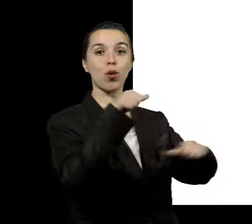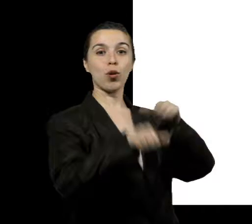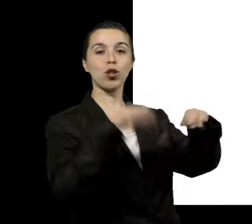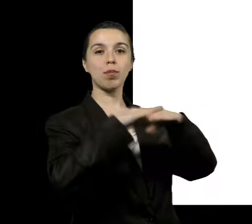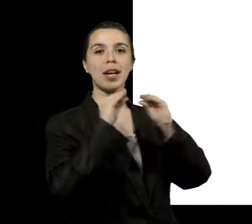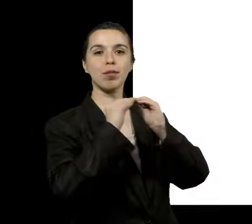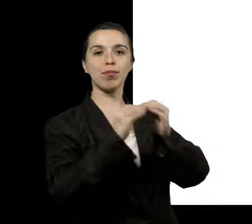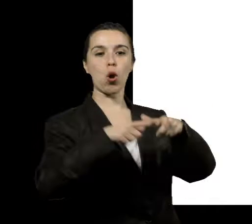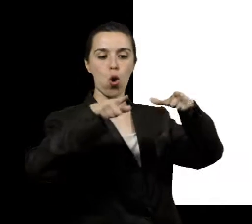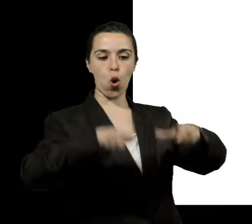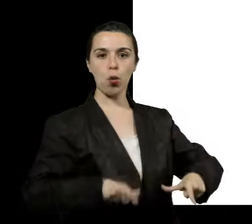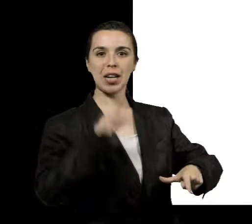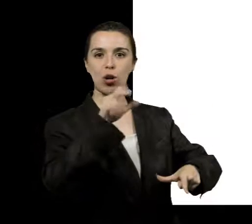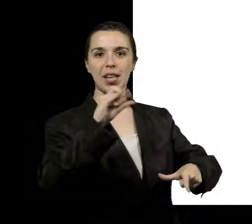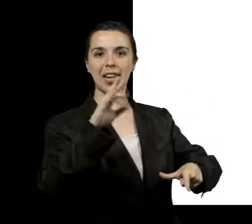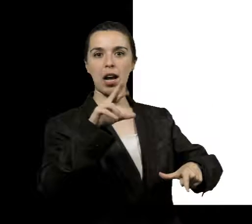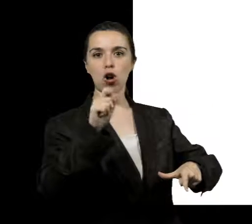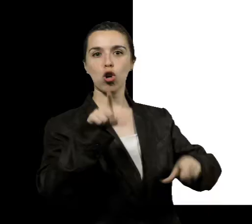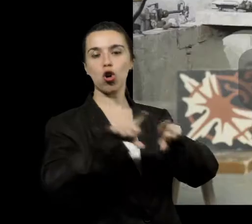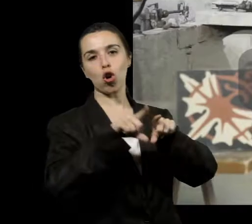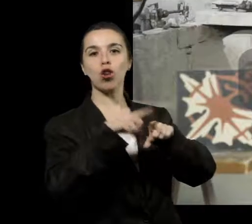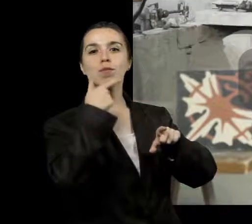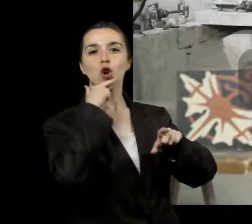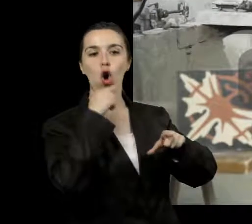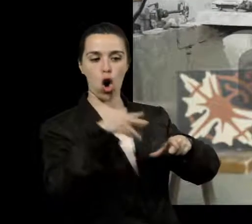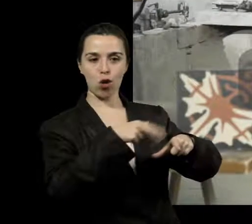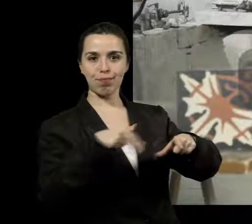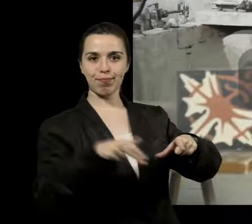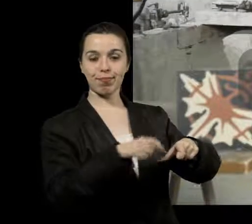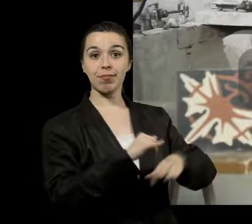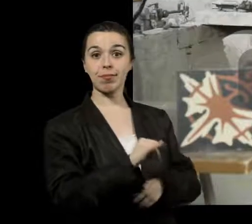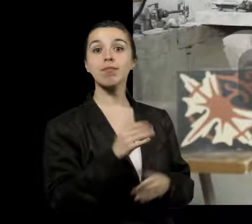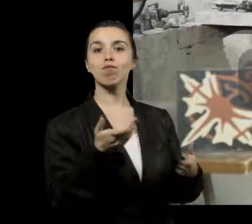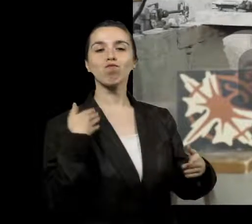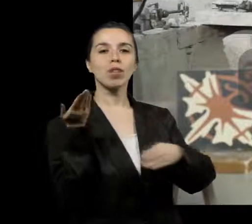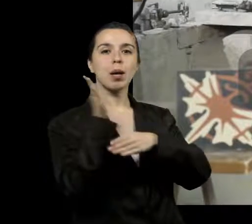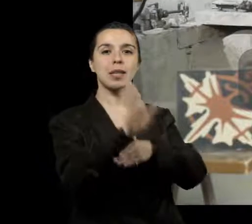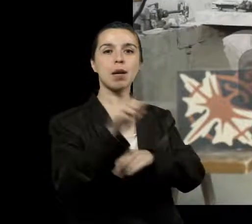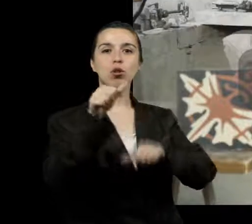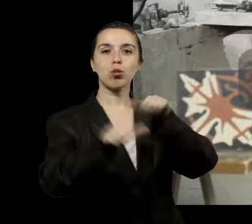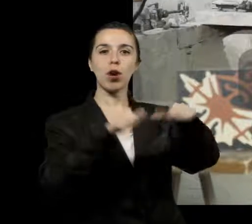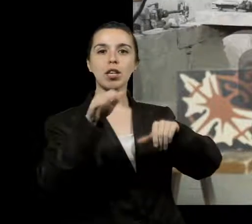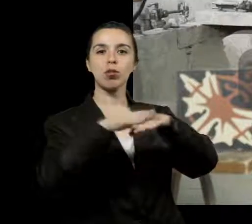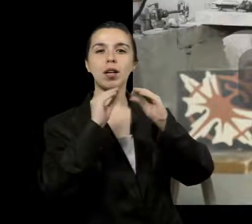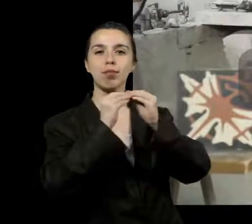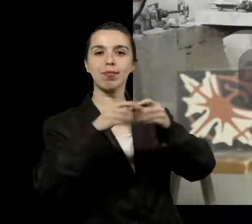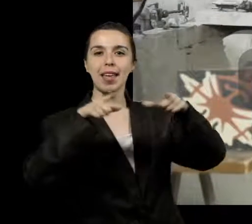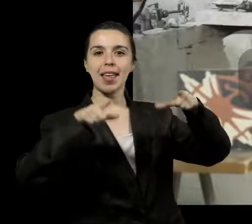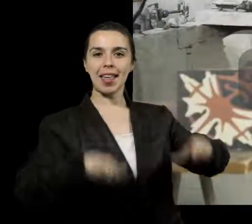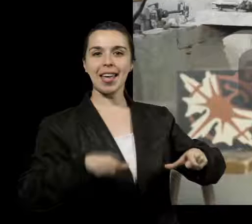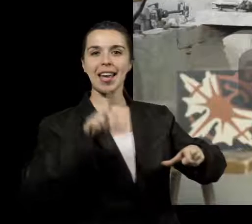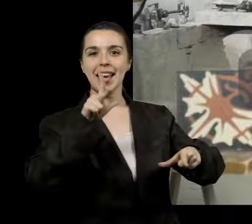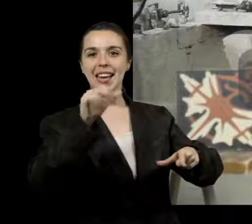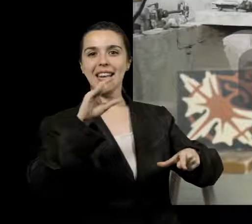El procés de producció del mosaic hidràulic amb ciment acolorit. Us presentem com es realitzava un mosaic hidràulic amb